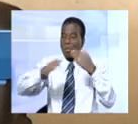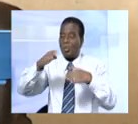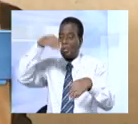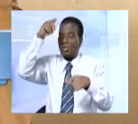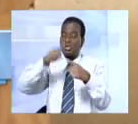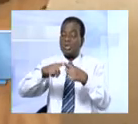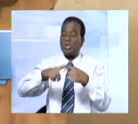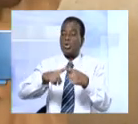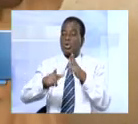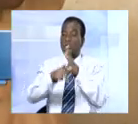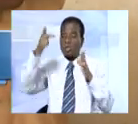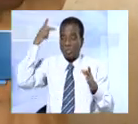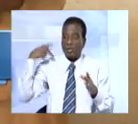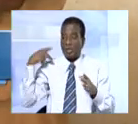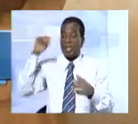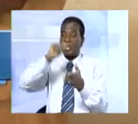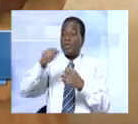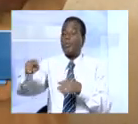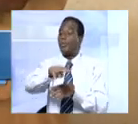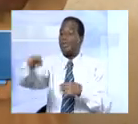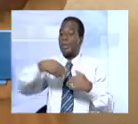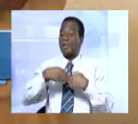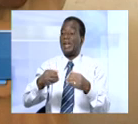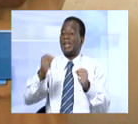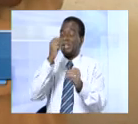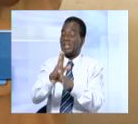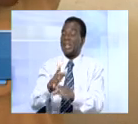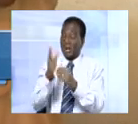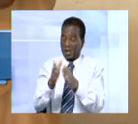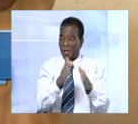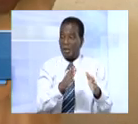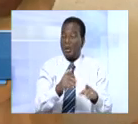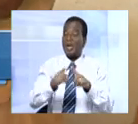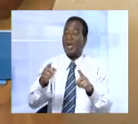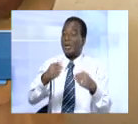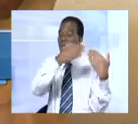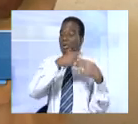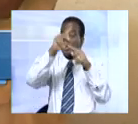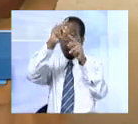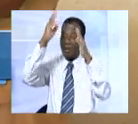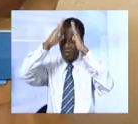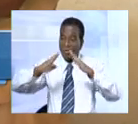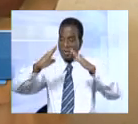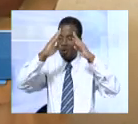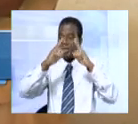que cette affaire a dépassé la compétence du chef. Mais un chef de village